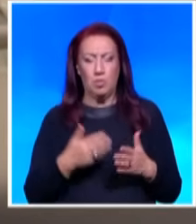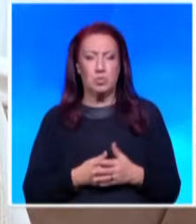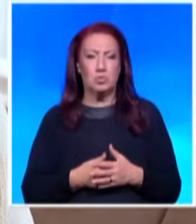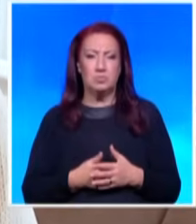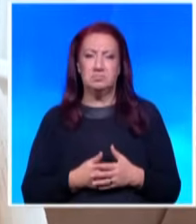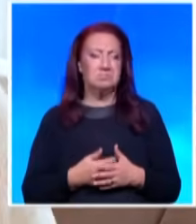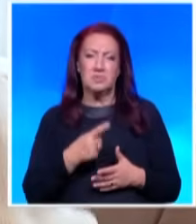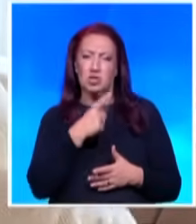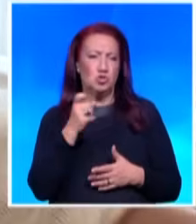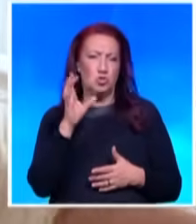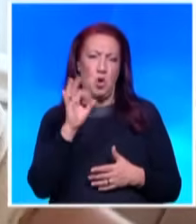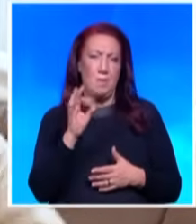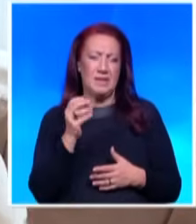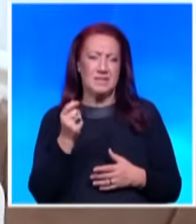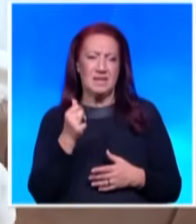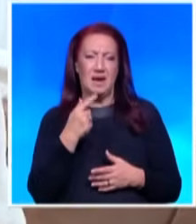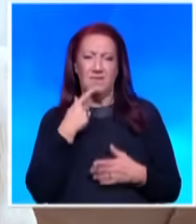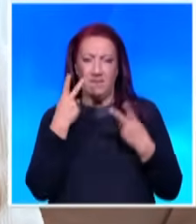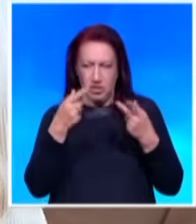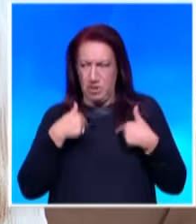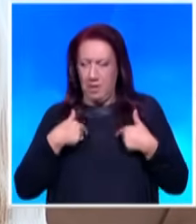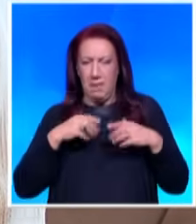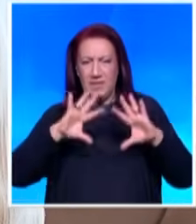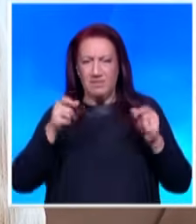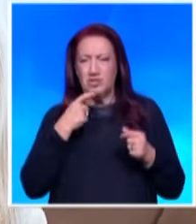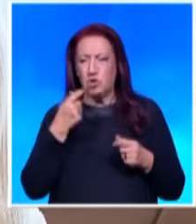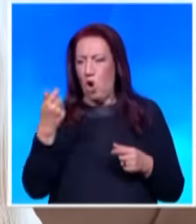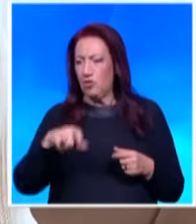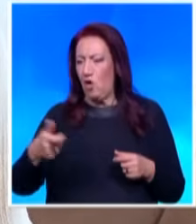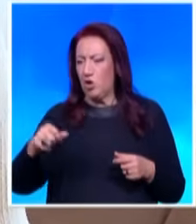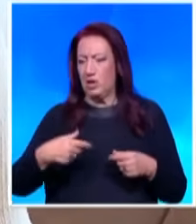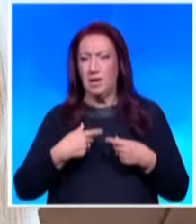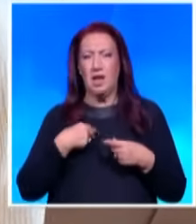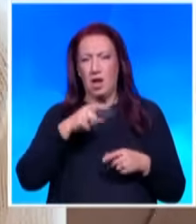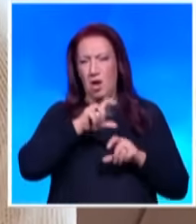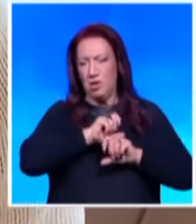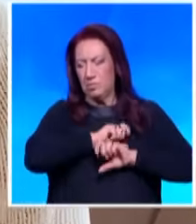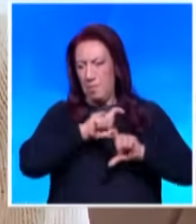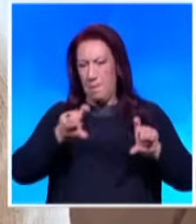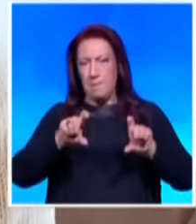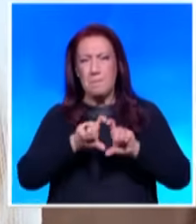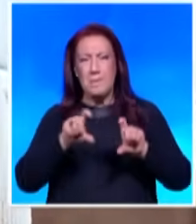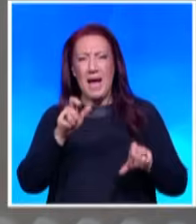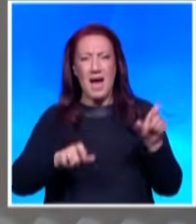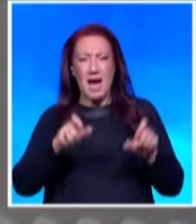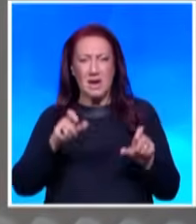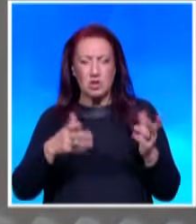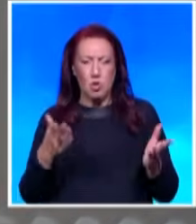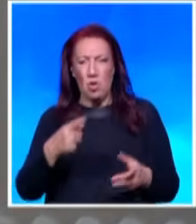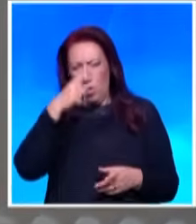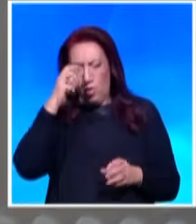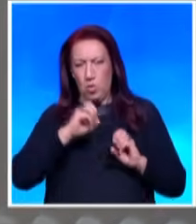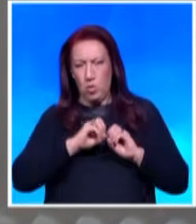за жилище, ето при мен всичко е отворено. Жилището е около 55 квадратни метра.